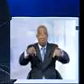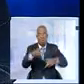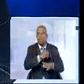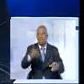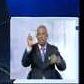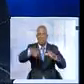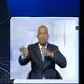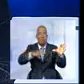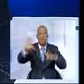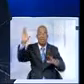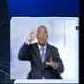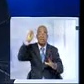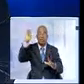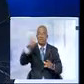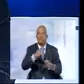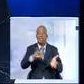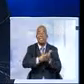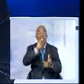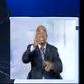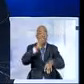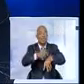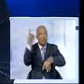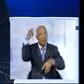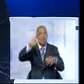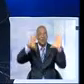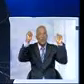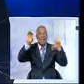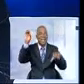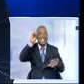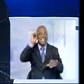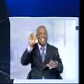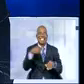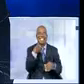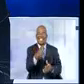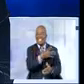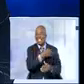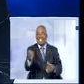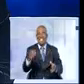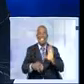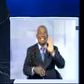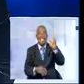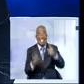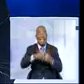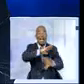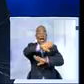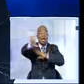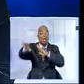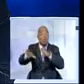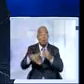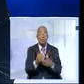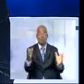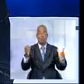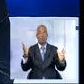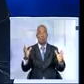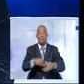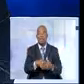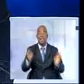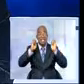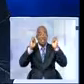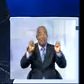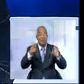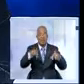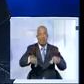tribune des Nations Unies. Ce sera l'occasion pour le président Alassane Ouattara de dire à la face du monde les efforts consentis par son gouvernement